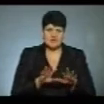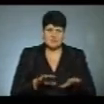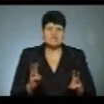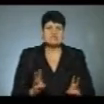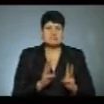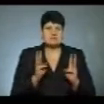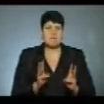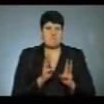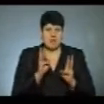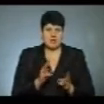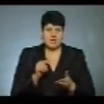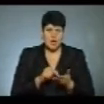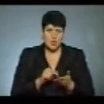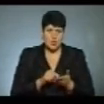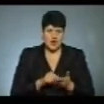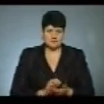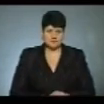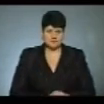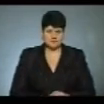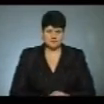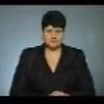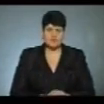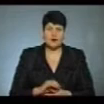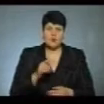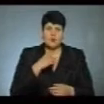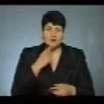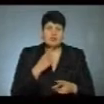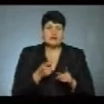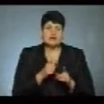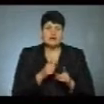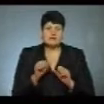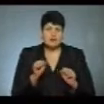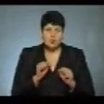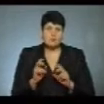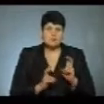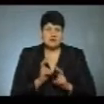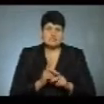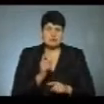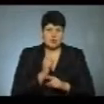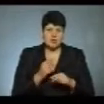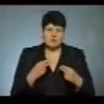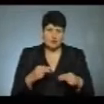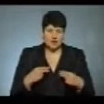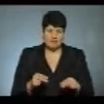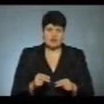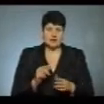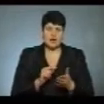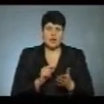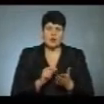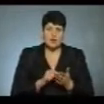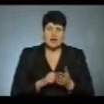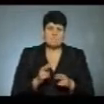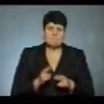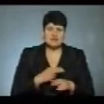каже голова райдержадміністрації Марія Назарчук. За її словами, керівнику підприємства заборонять продавати курей без ветеринарних документів